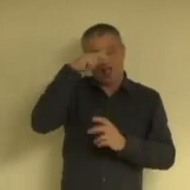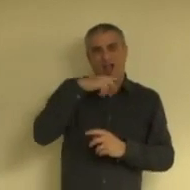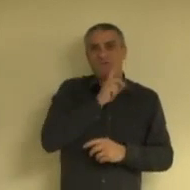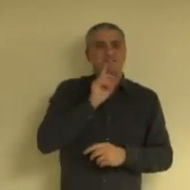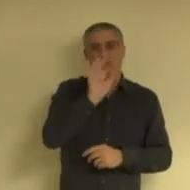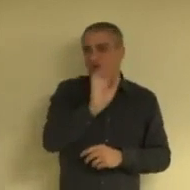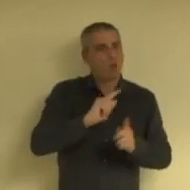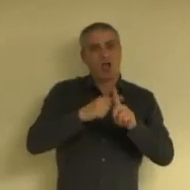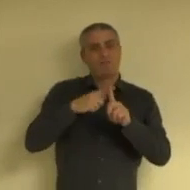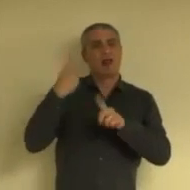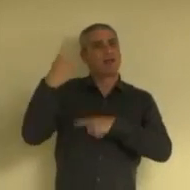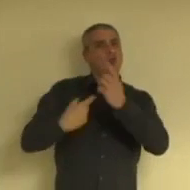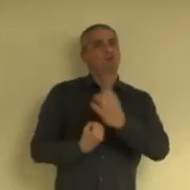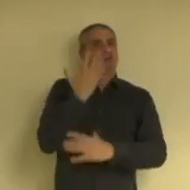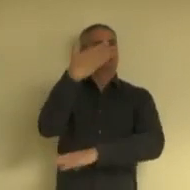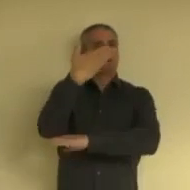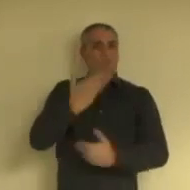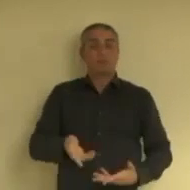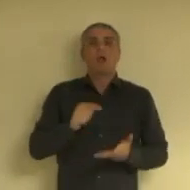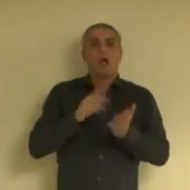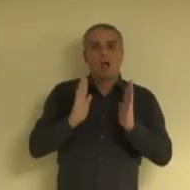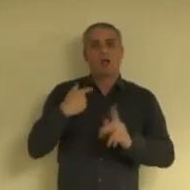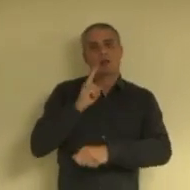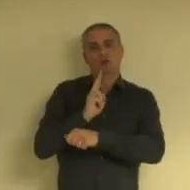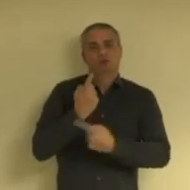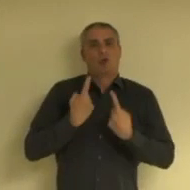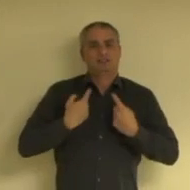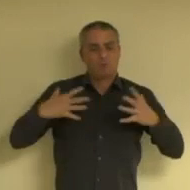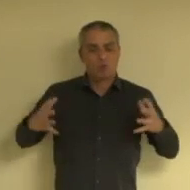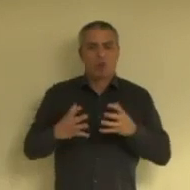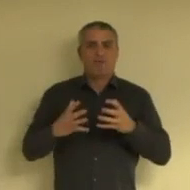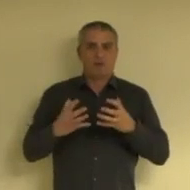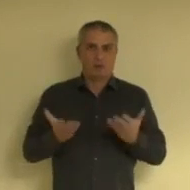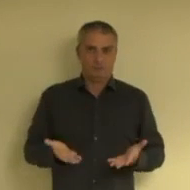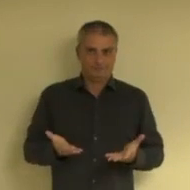ואמא שלכם ולא רק כי הם דור המייסדים, ככה אנחנו נשמור על עצמנו כחברה.